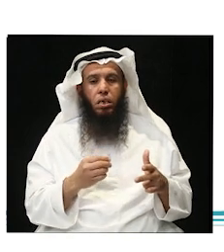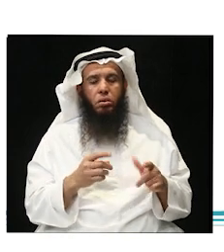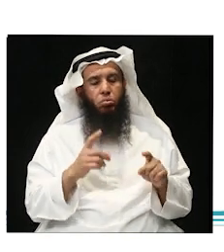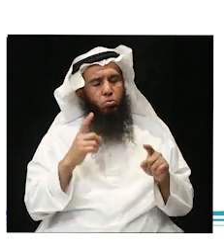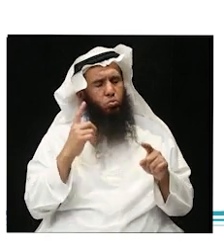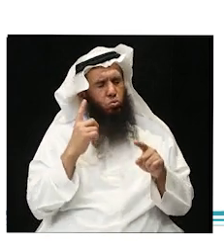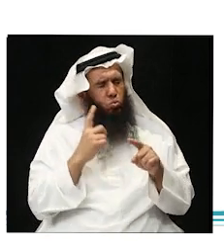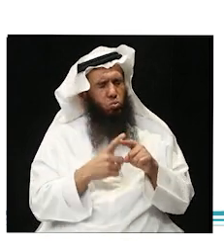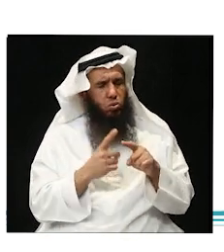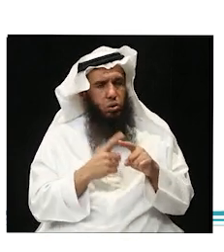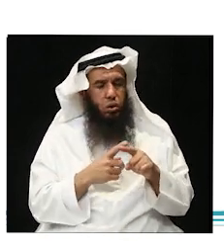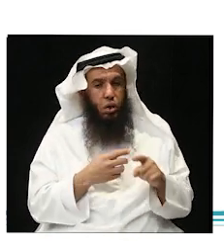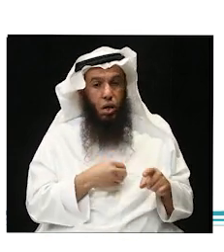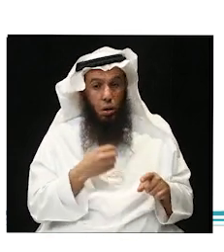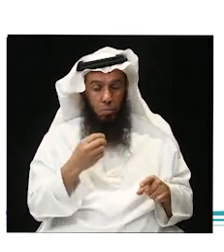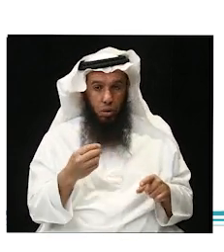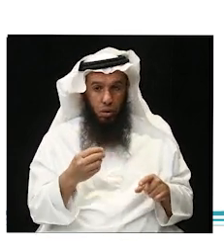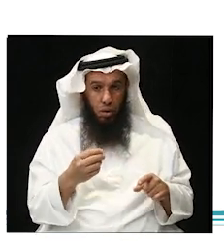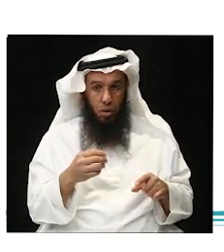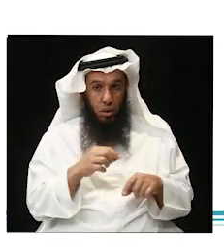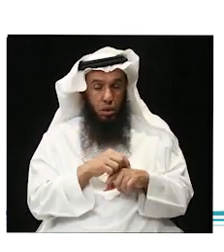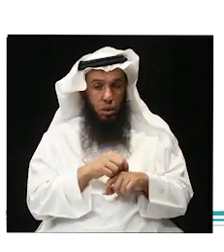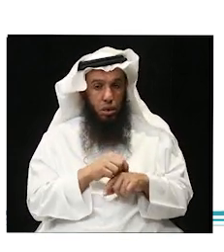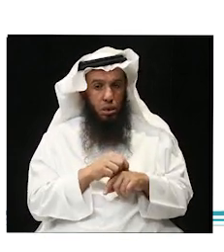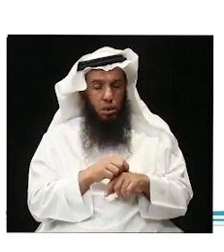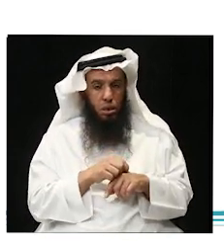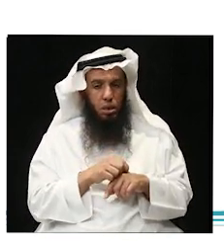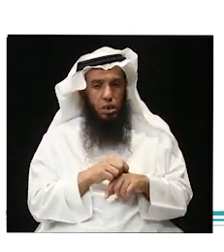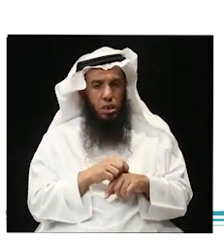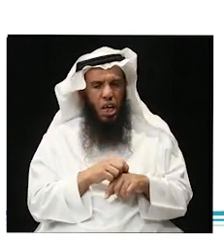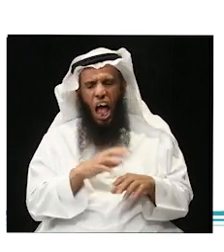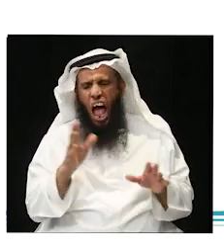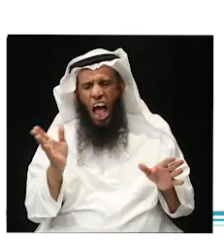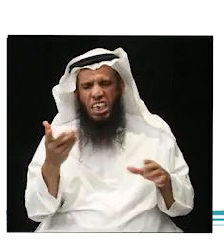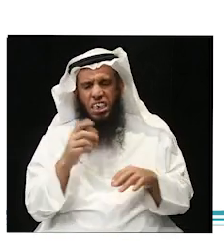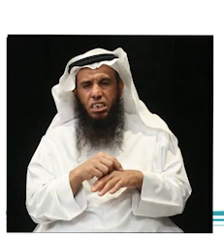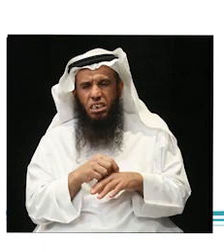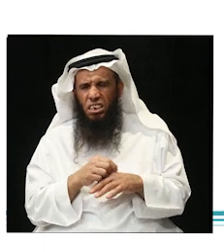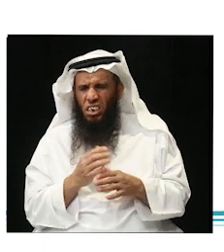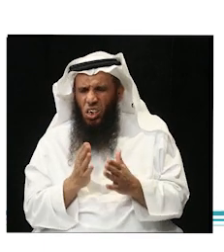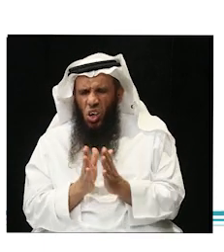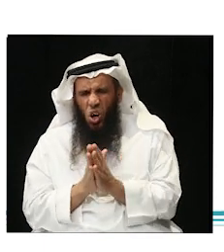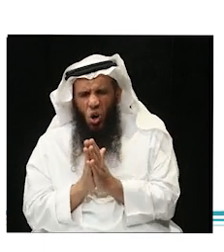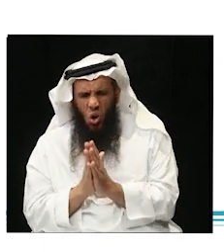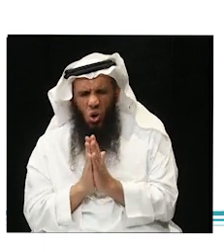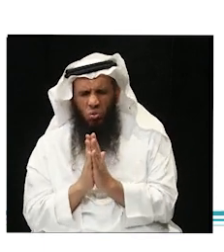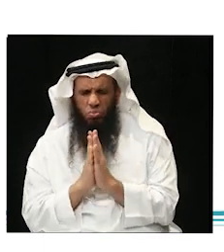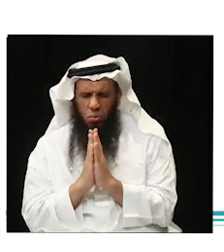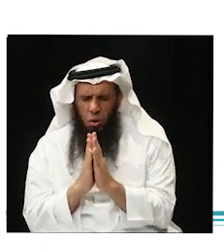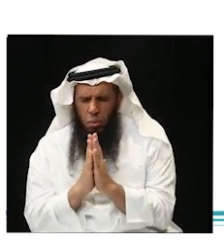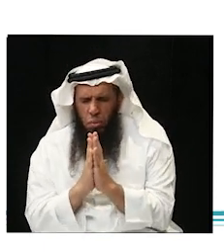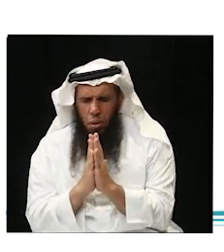شرك أكبر، وهذا شرك أكبر. ومن الناس من يتخذ من دون الله أندادا